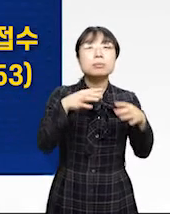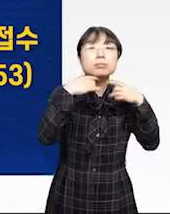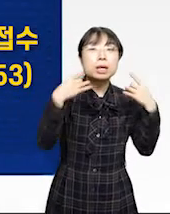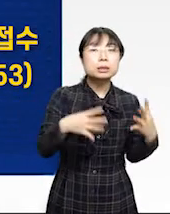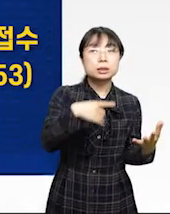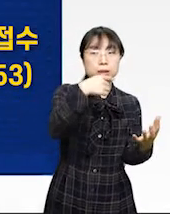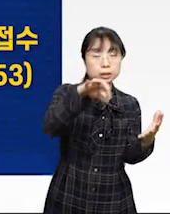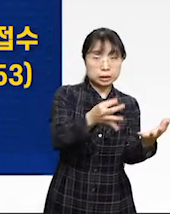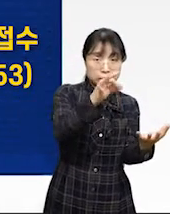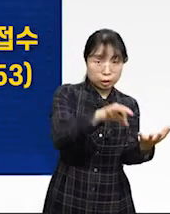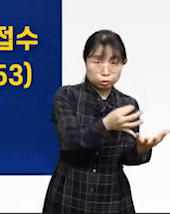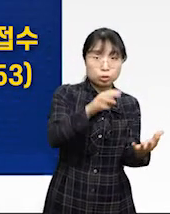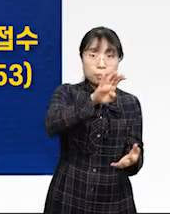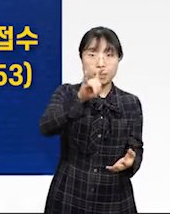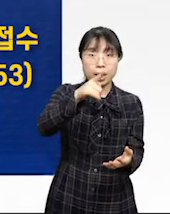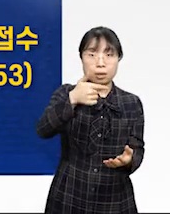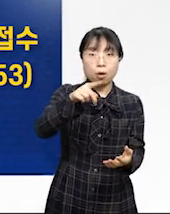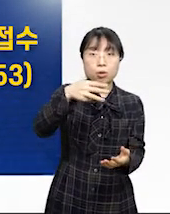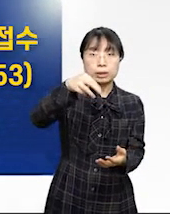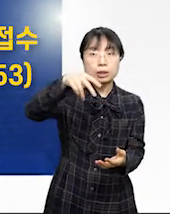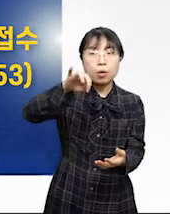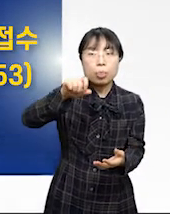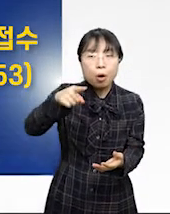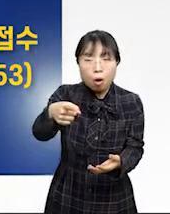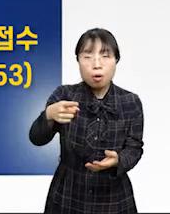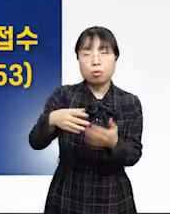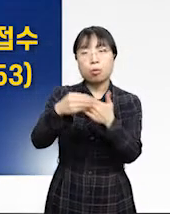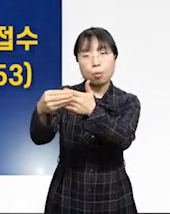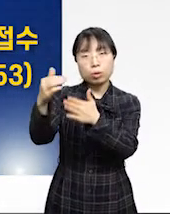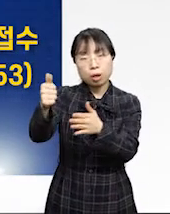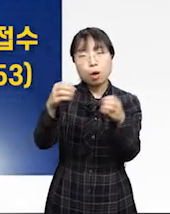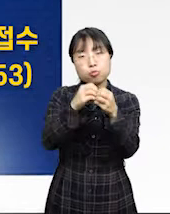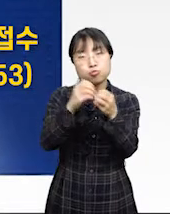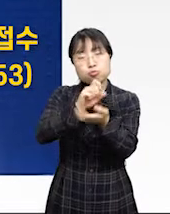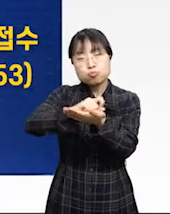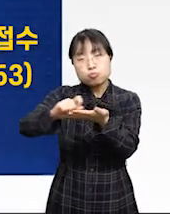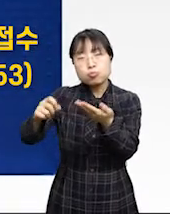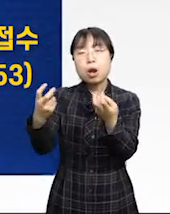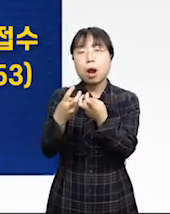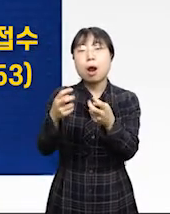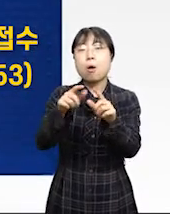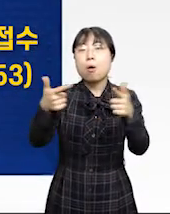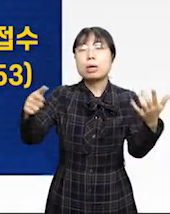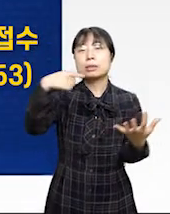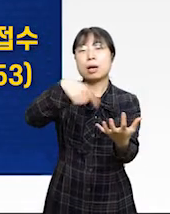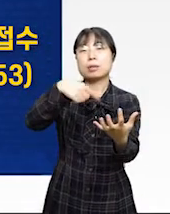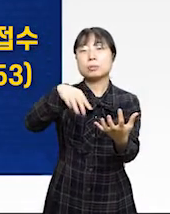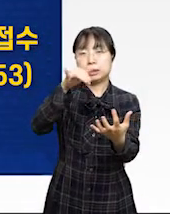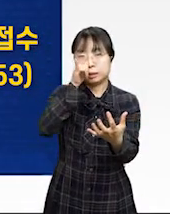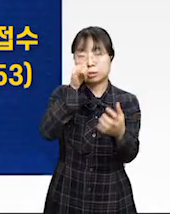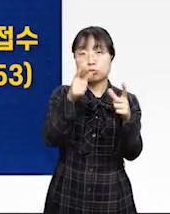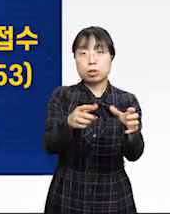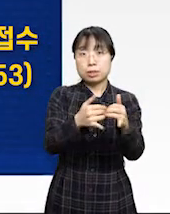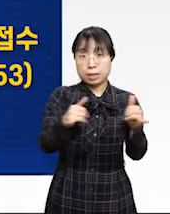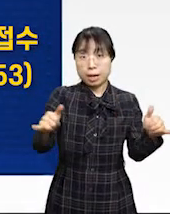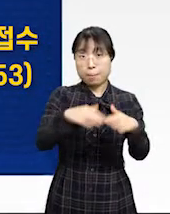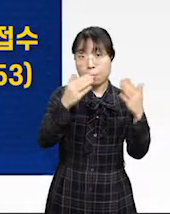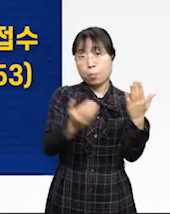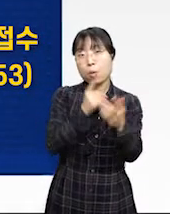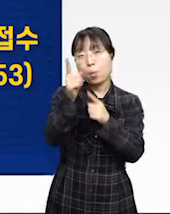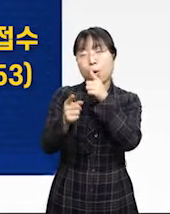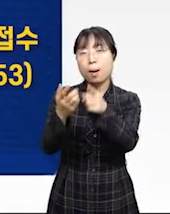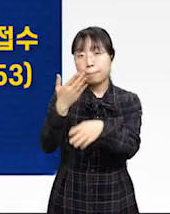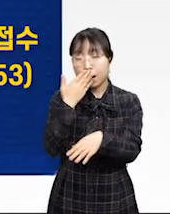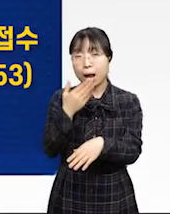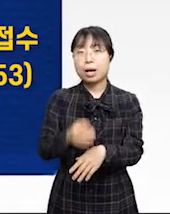글쓰기 강좌 등의 성인 강좌도 준비되어 있습니다. 의왕 시민이라면 누구나 신청 가능하며 신청은 도서관